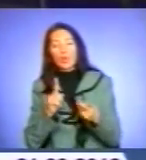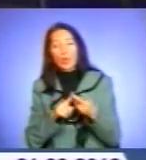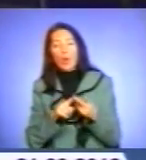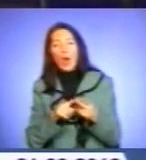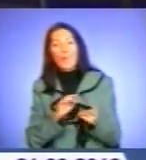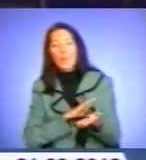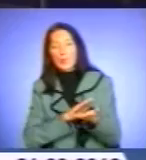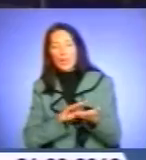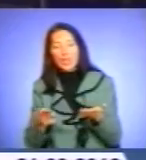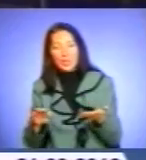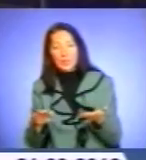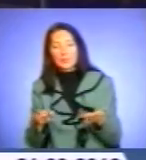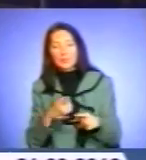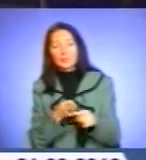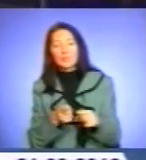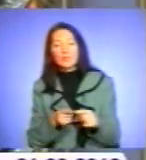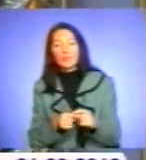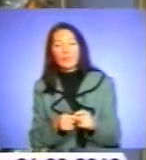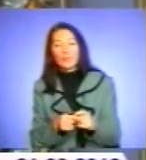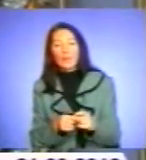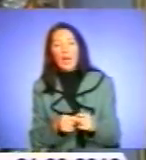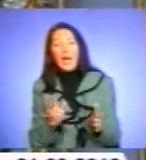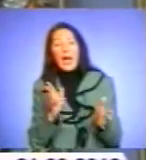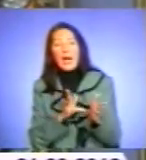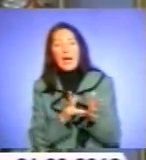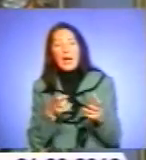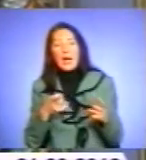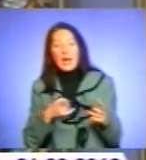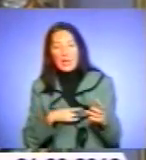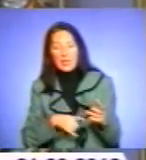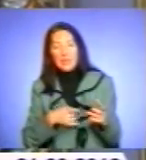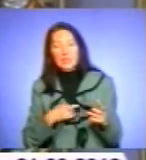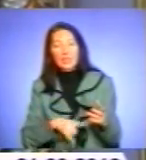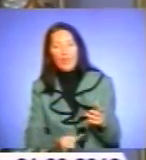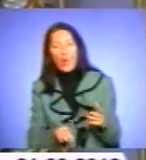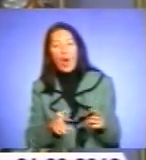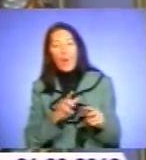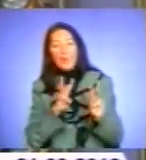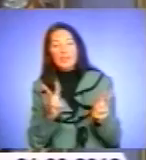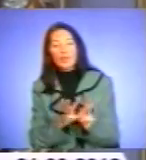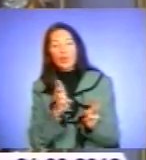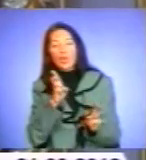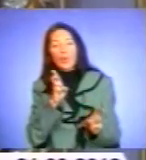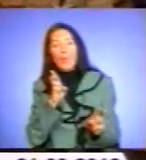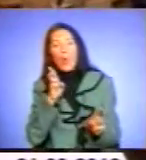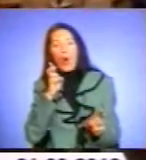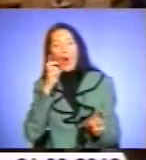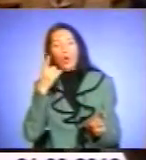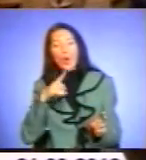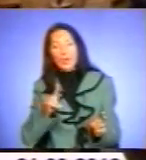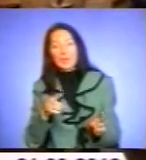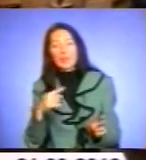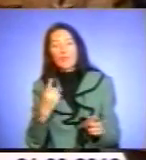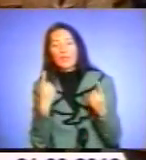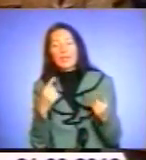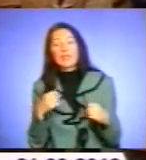та вірувань. Більше знає Ірина Демчук. Різдво Пресвятої Богородиці – це велике свято. Господь, перш ніж народитися на землі як